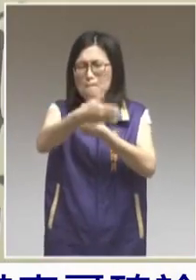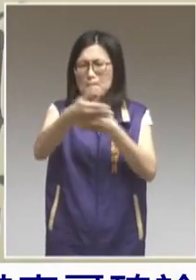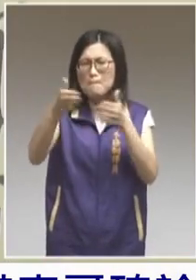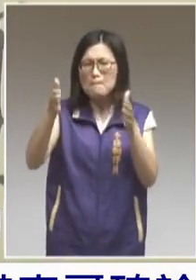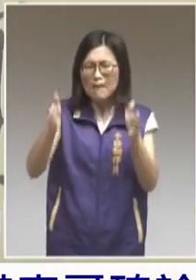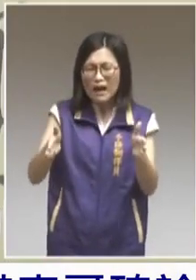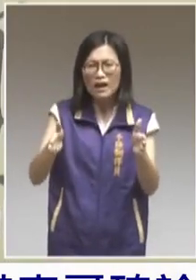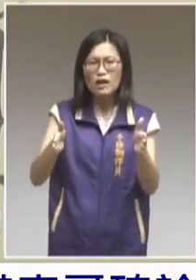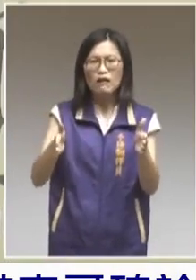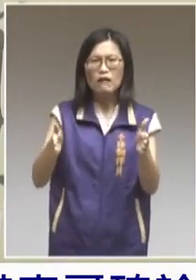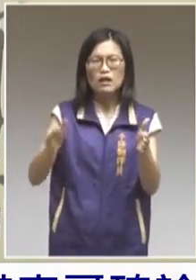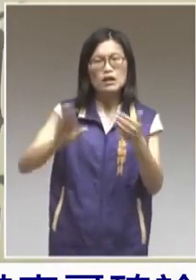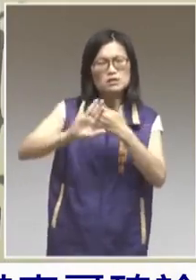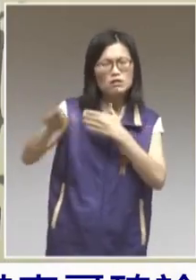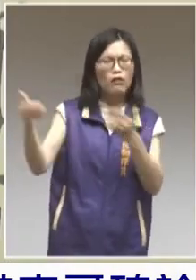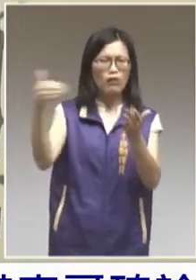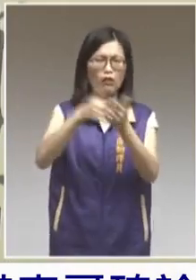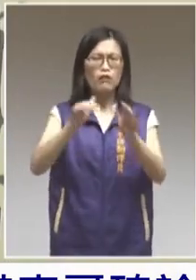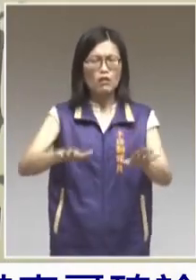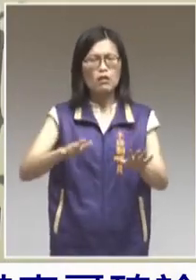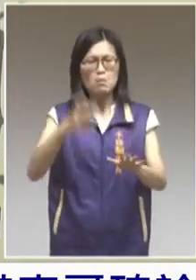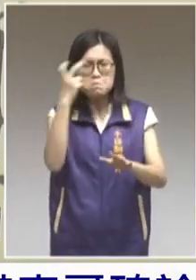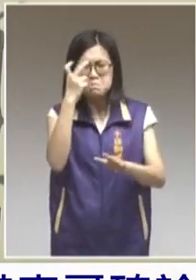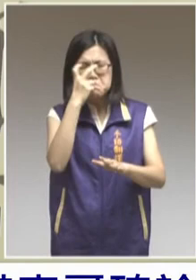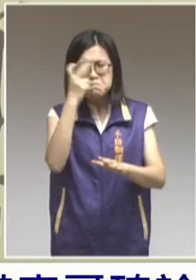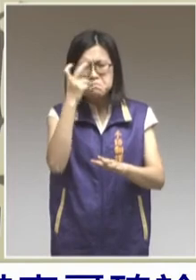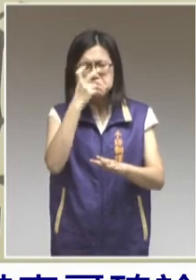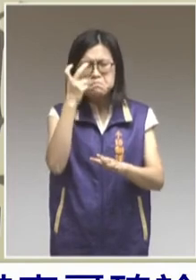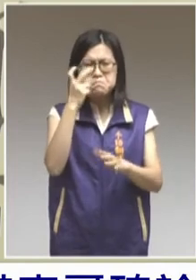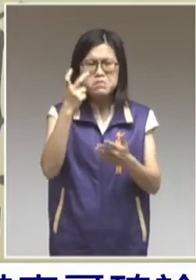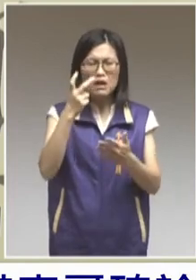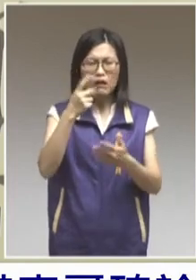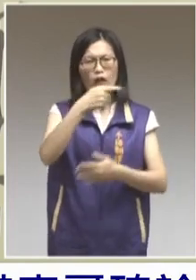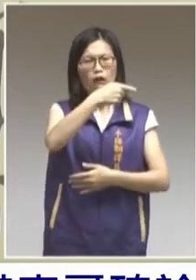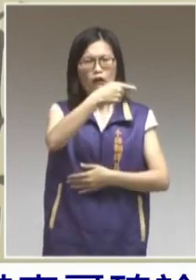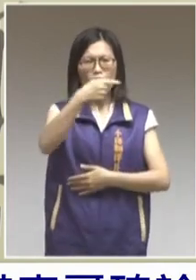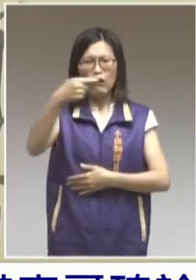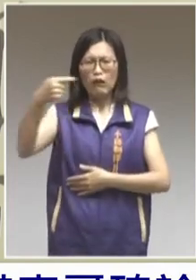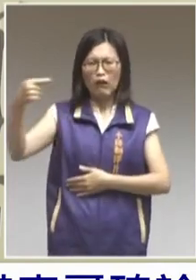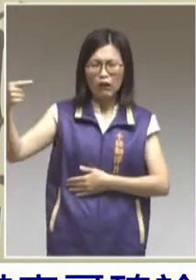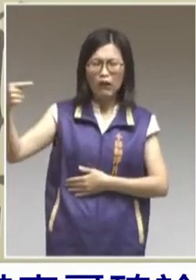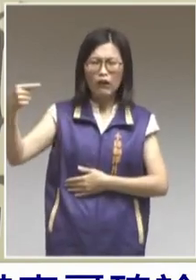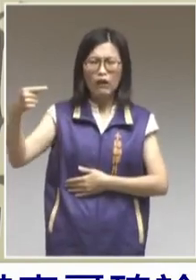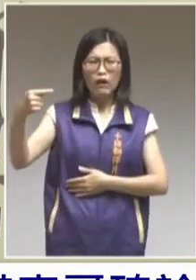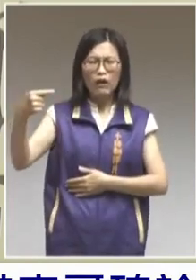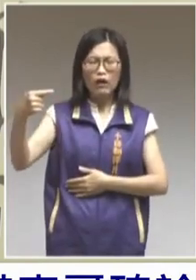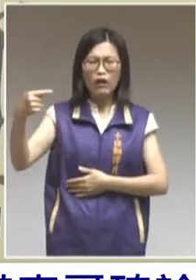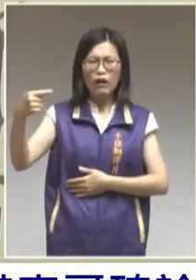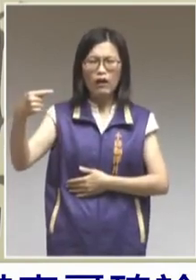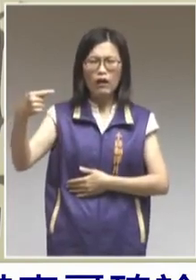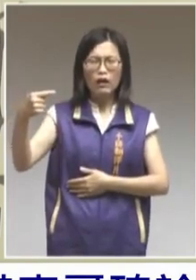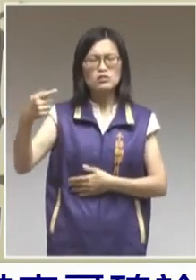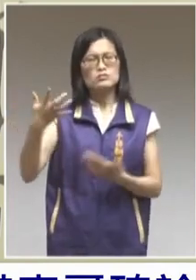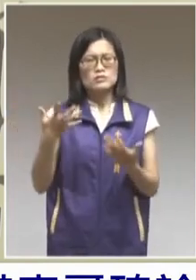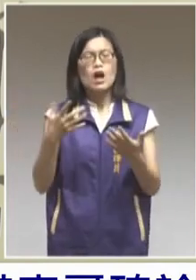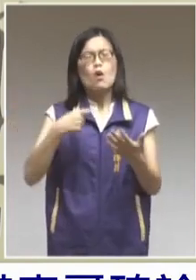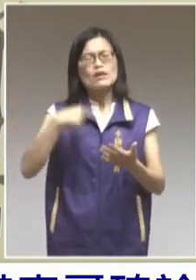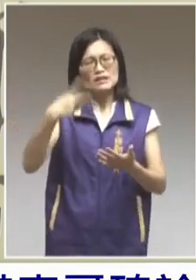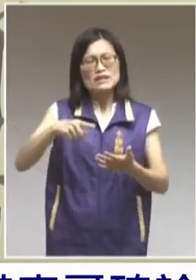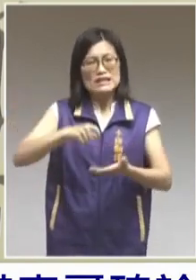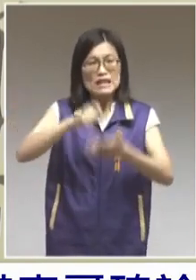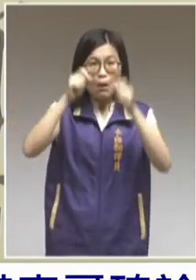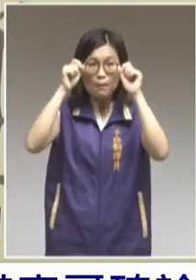那其他到目前为止采检都还是呈阴性那所以也是要提醒大家说